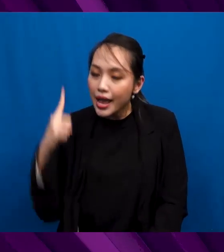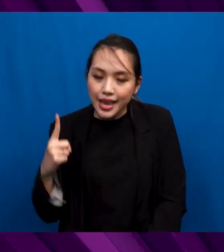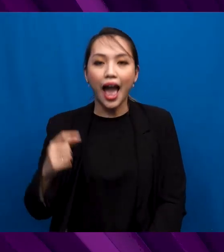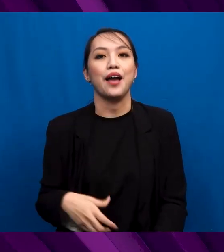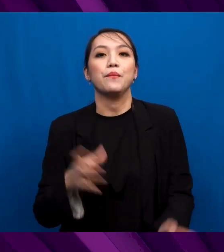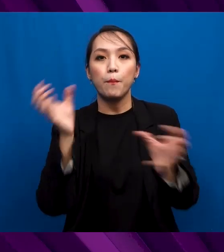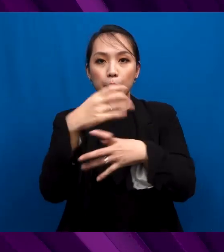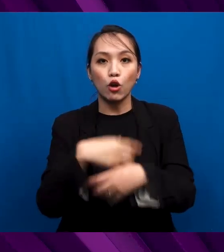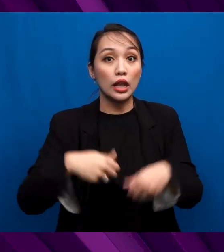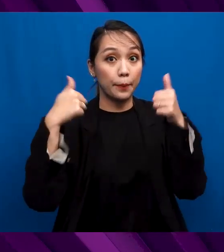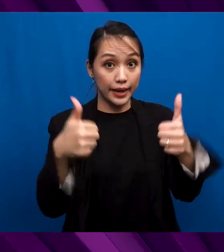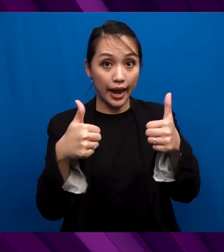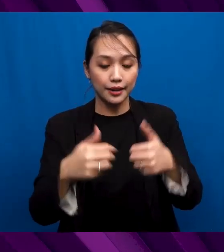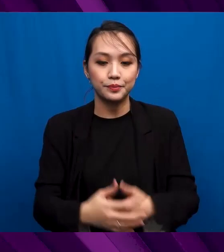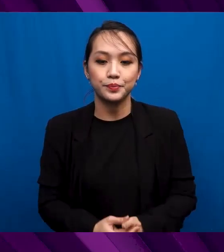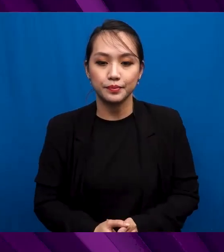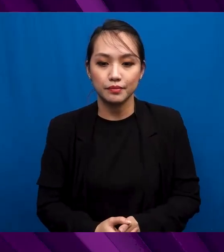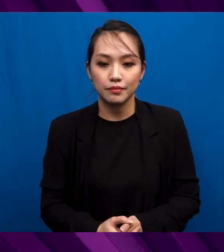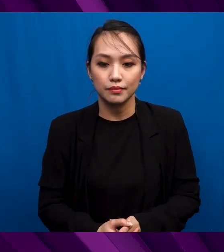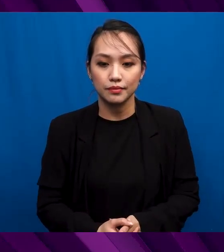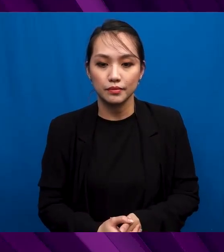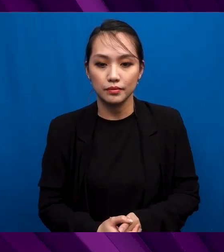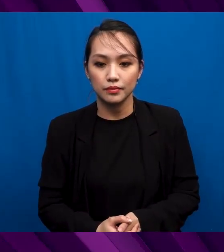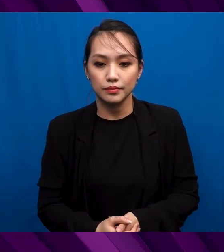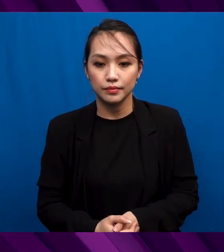diajarkan. Remukkan pinggang